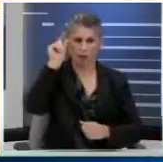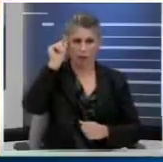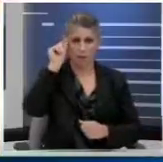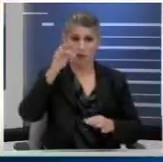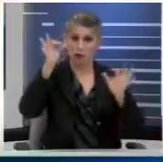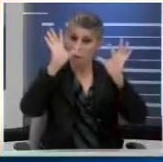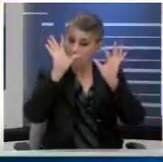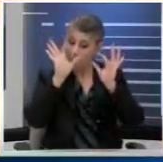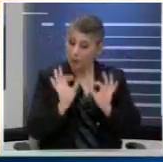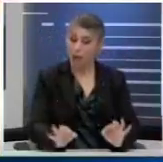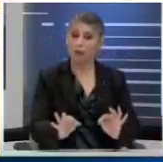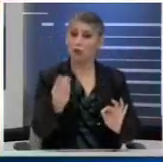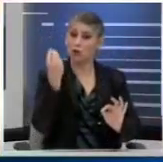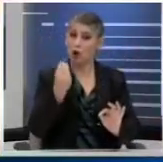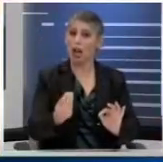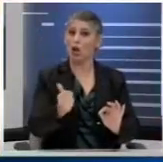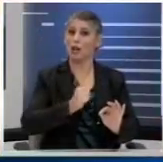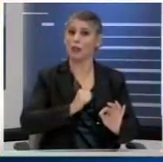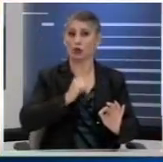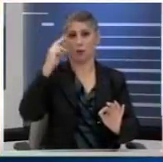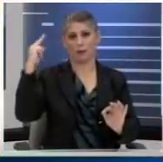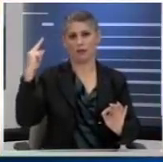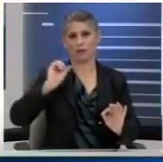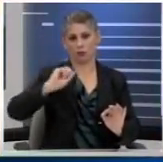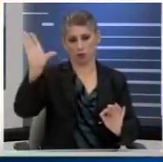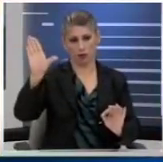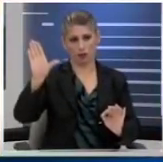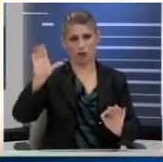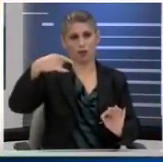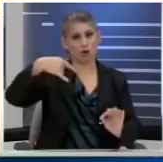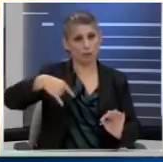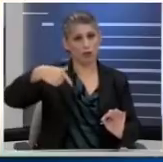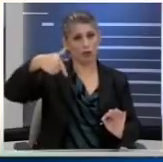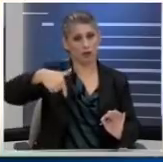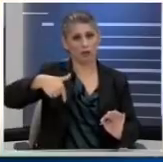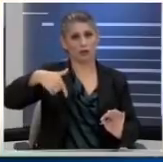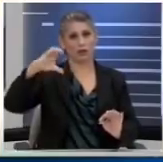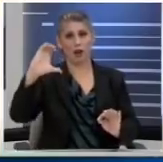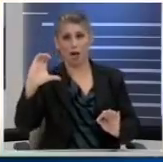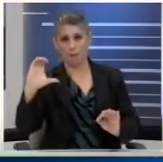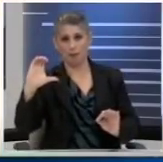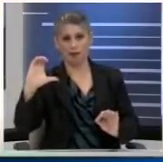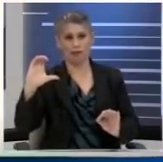στο original και στο καλό ιδιωτικό πανεπιστήμιο του εξωτερικού, στο Princeton, στο Yale και στο Columbia.